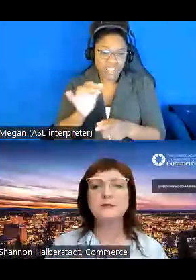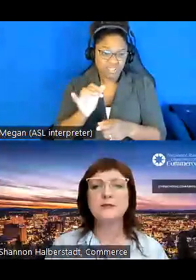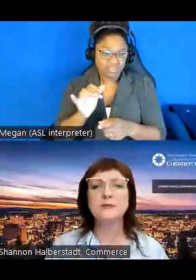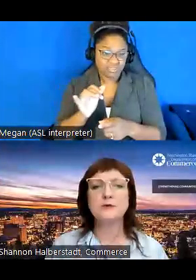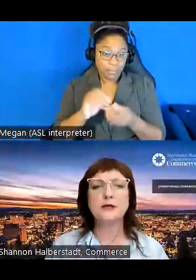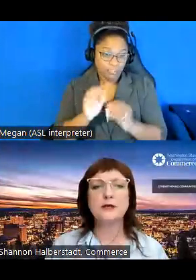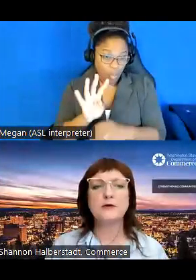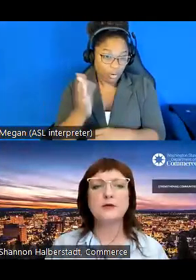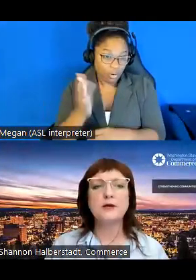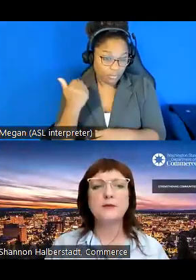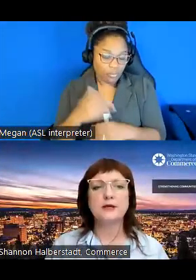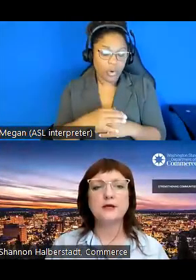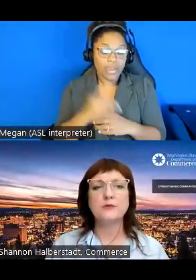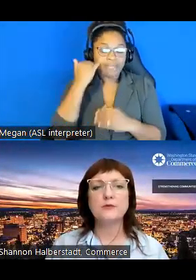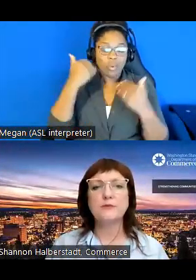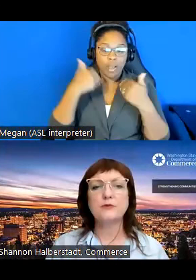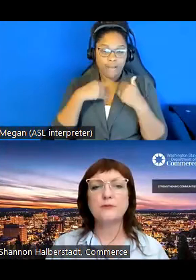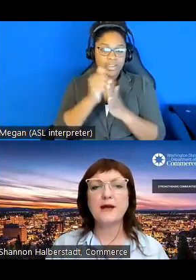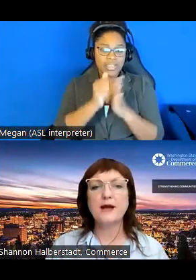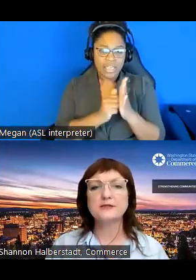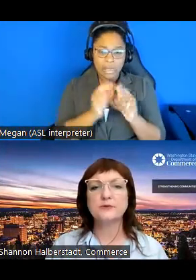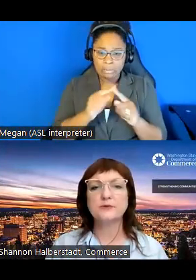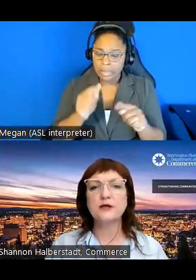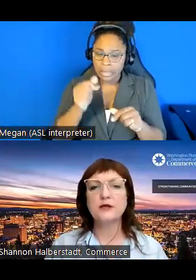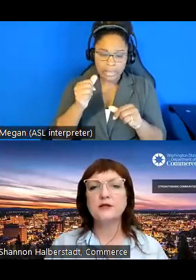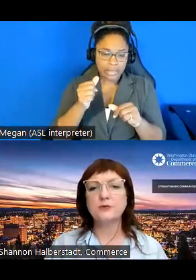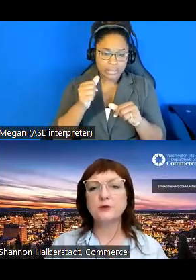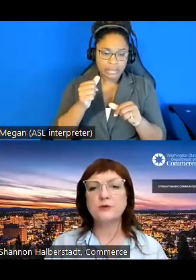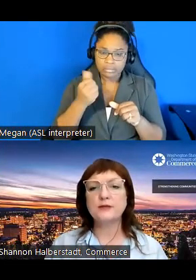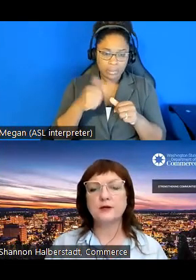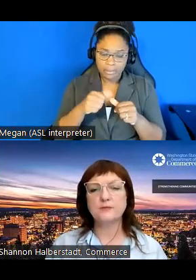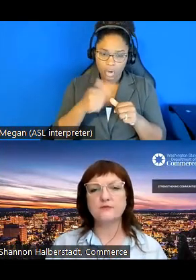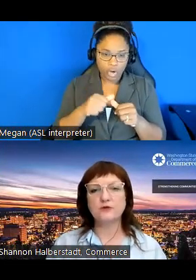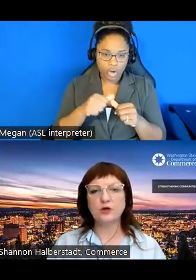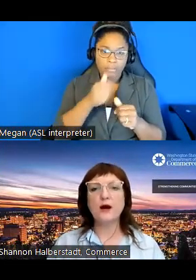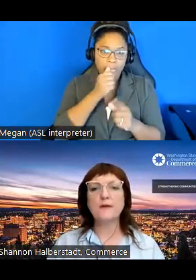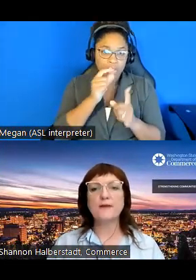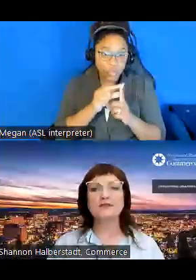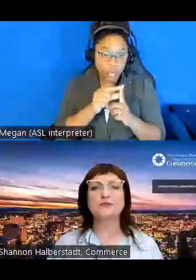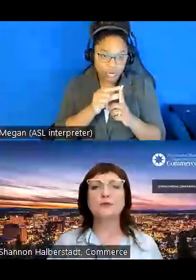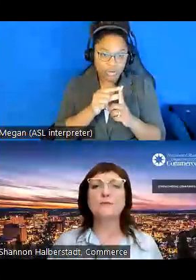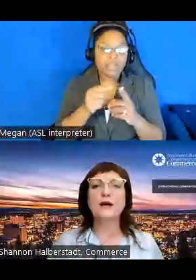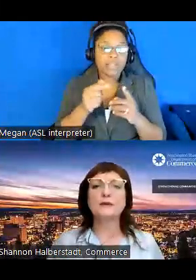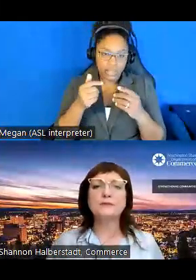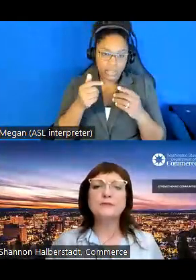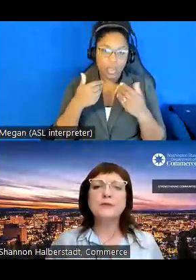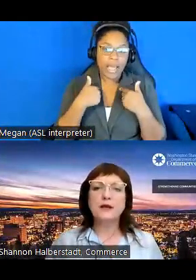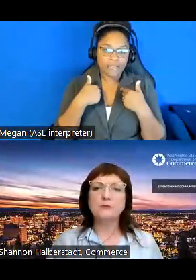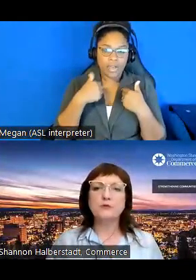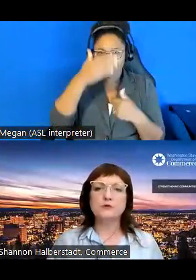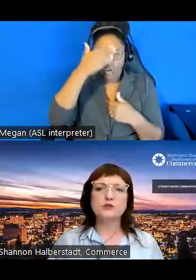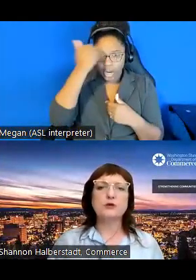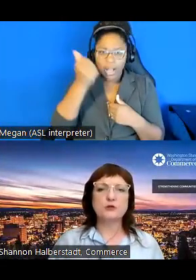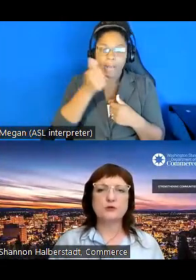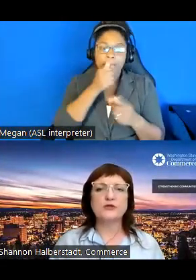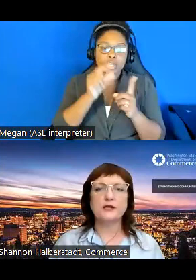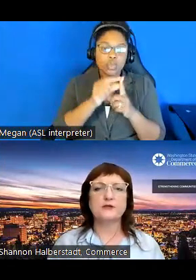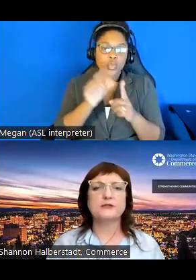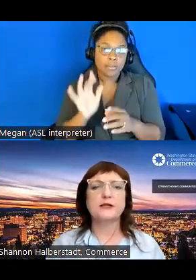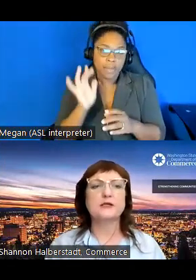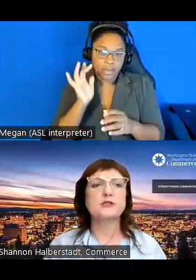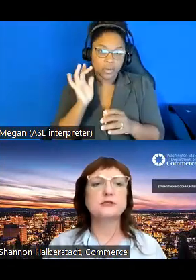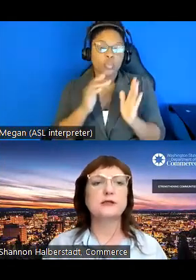없으시면 만들어야 됩니다. 만약 그 Submittable 아카운트가 있으나 비밀번호 기억하지 못한 듯이